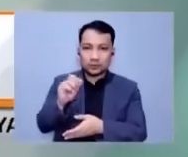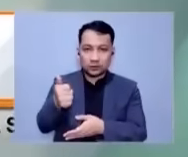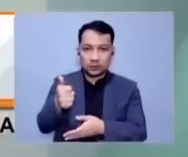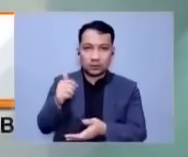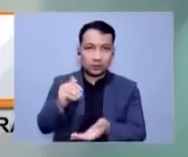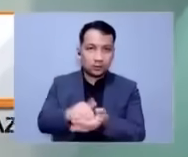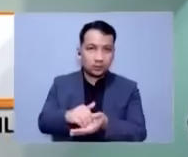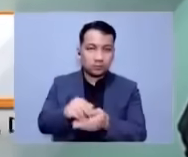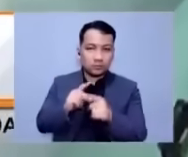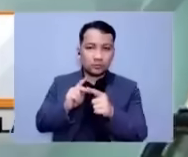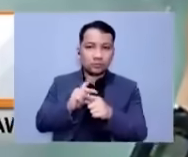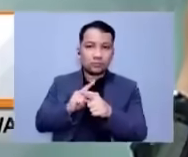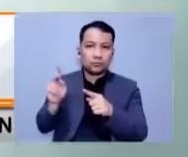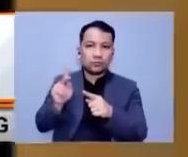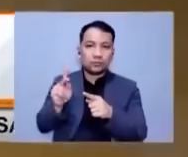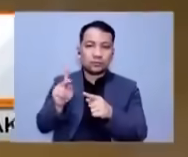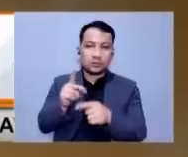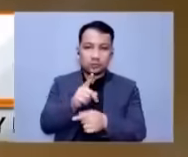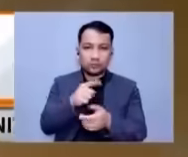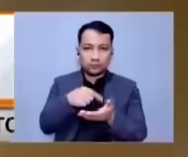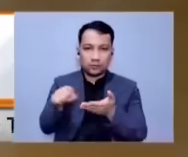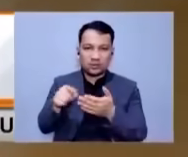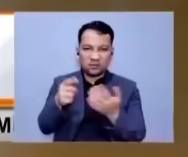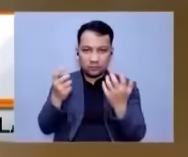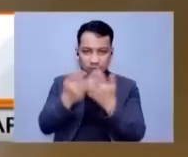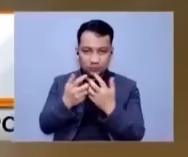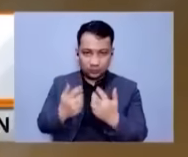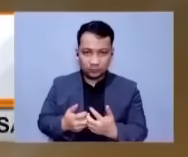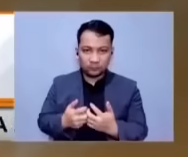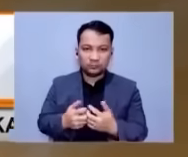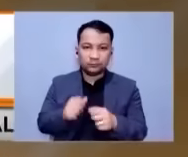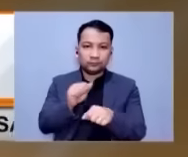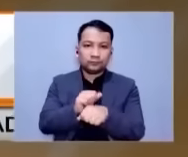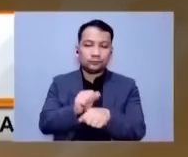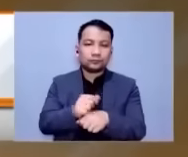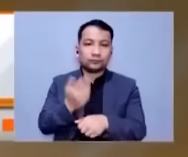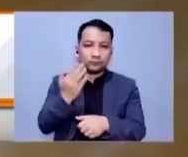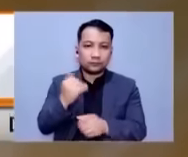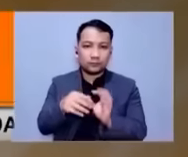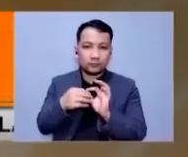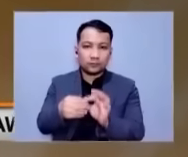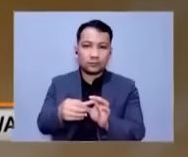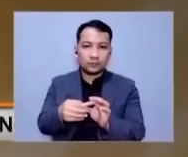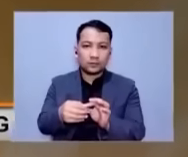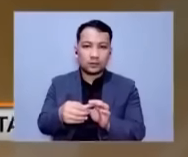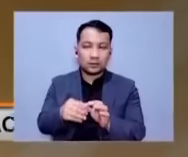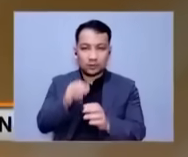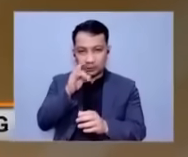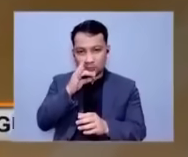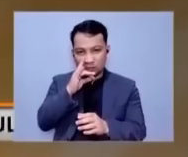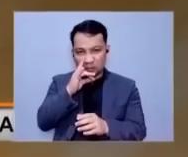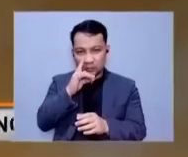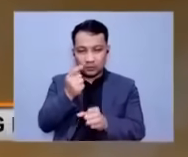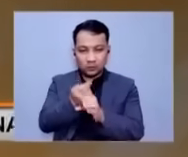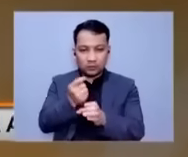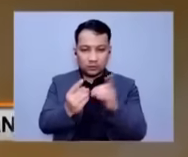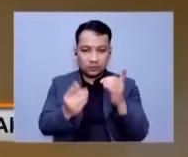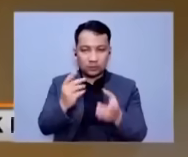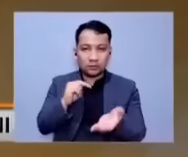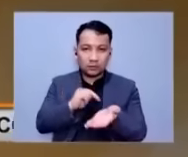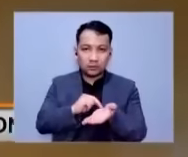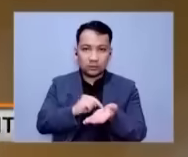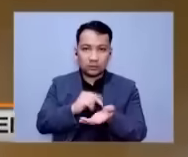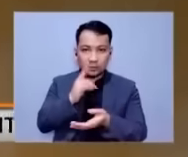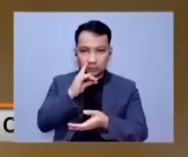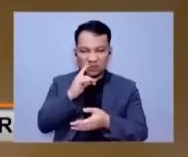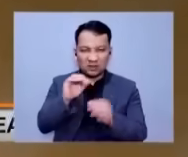professional fee para sa job matching. Kabilang sa trabahong alok nila ang pagiging caregiver, truck driver, nursing aide at factory